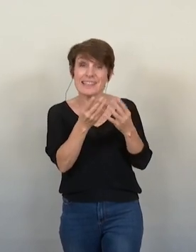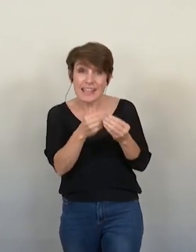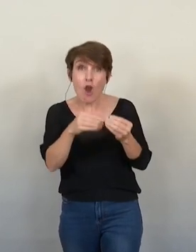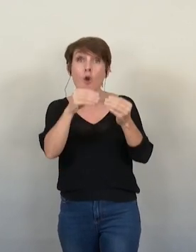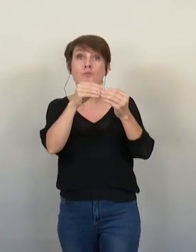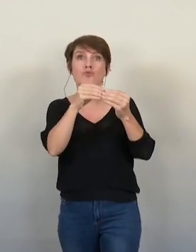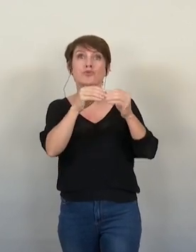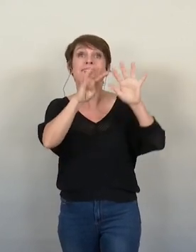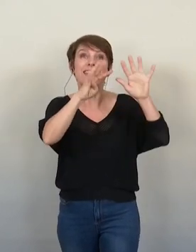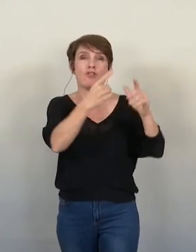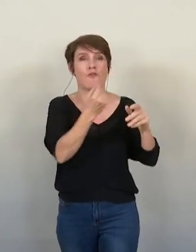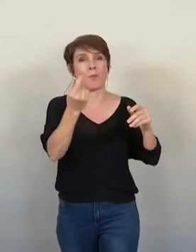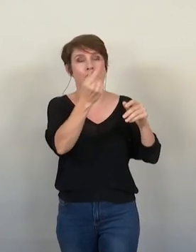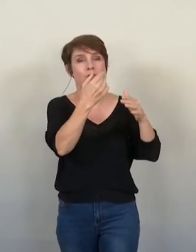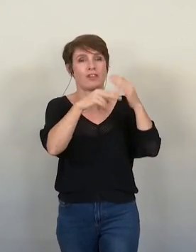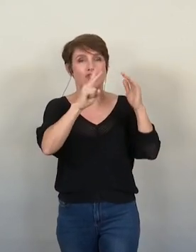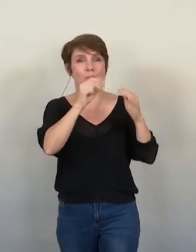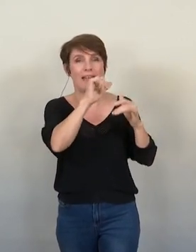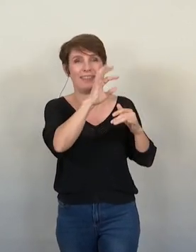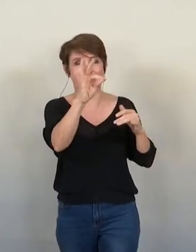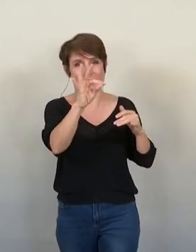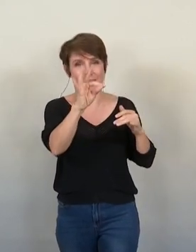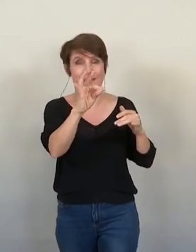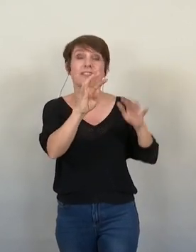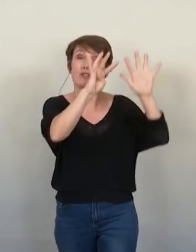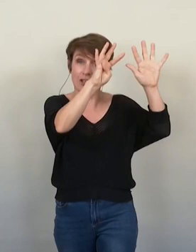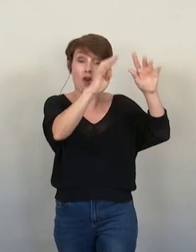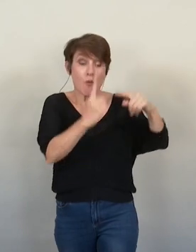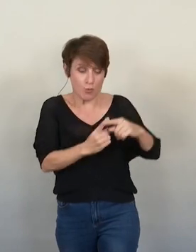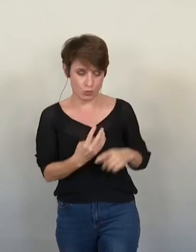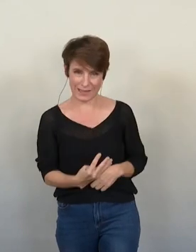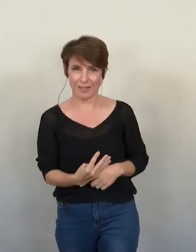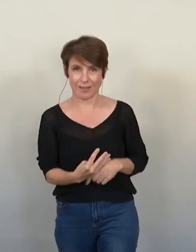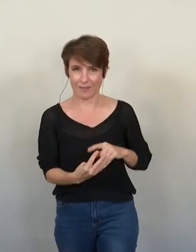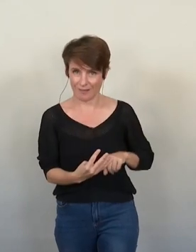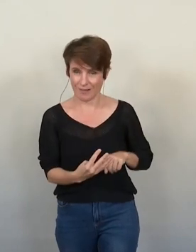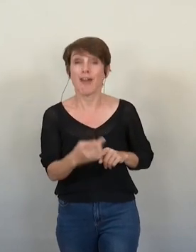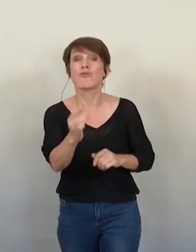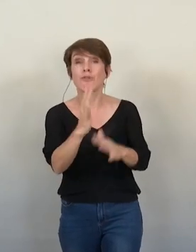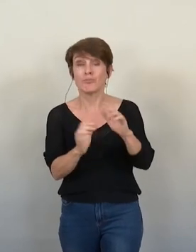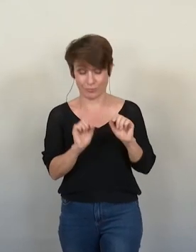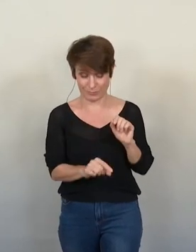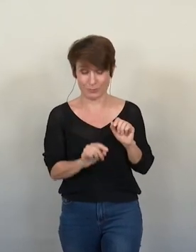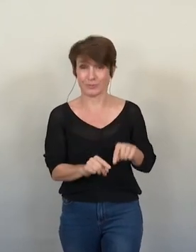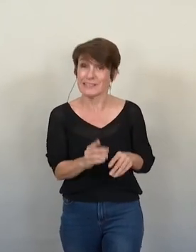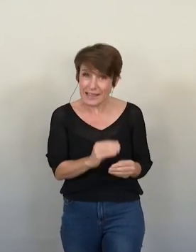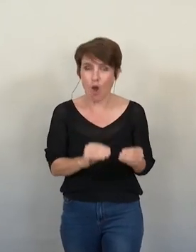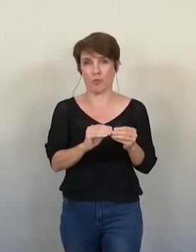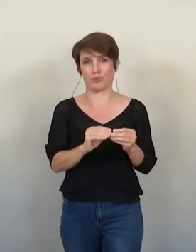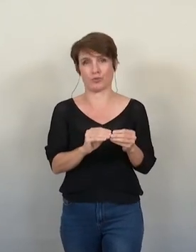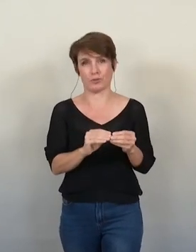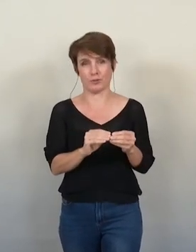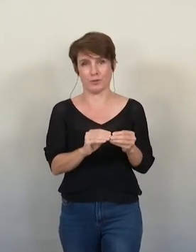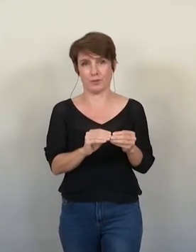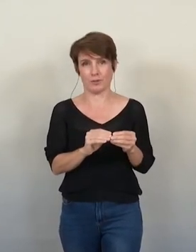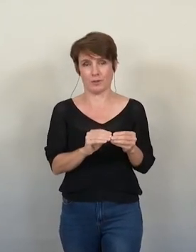pait là on parlait vraiment des travaux de prospective qui ont été au-delà au-delà des des acteurs enfin des des gens qui sont dans le